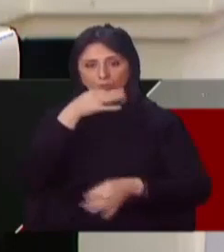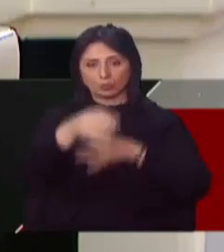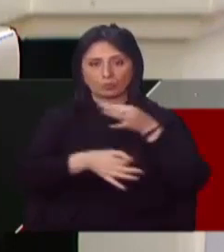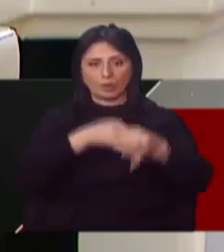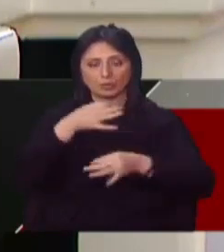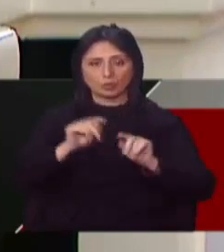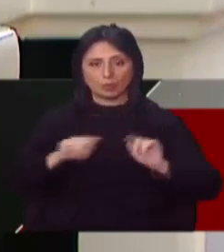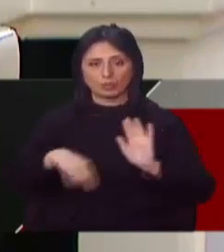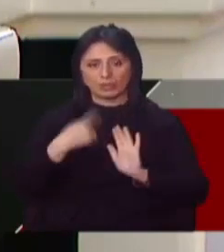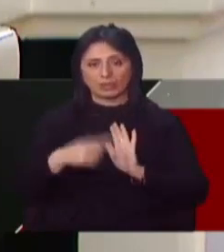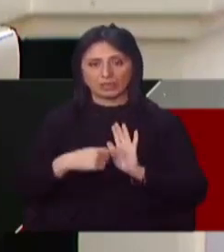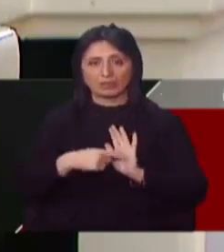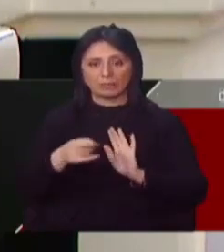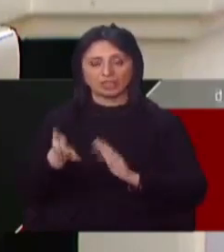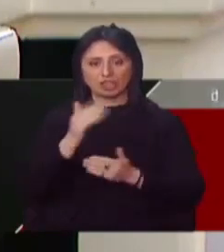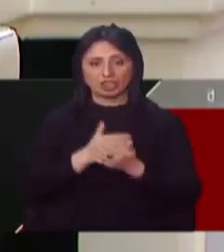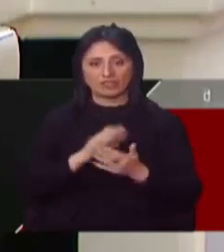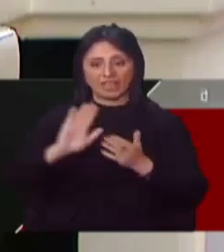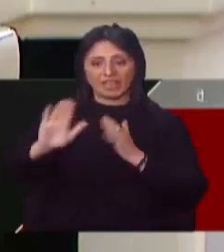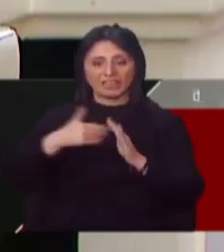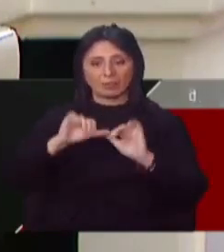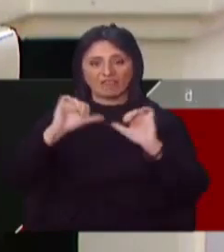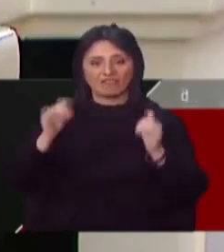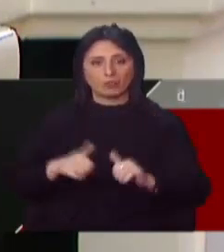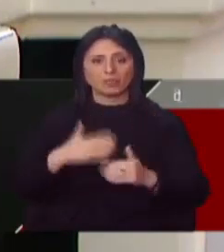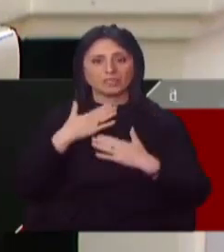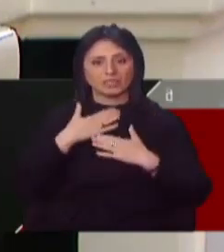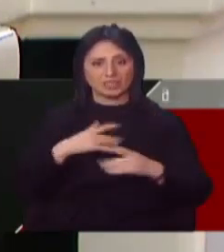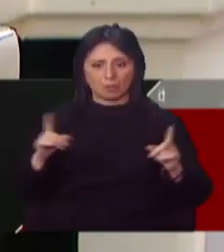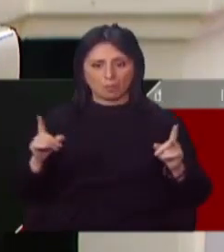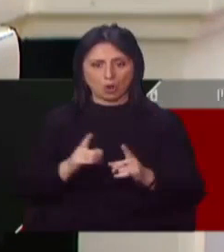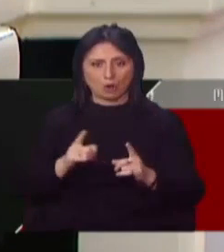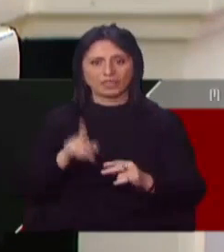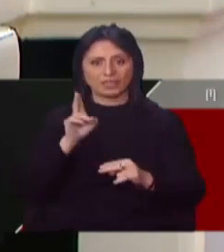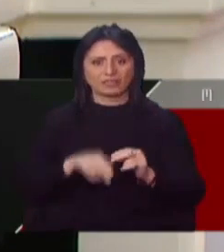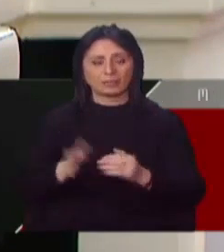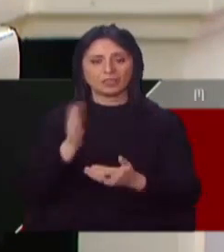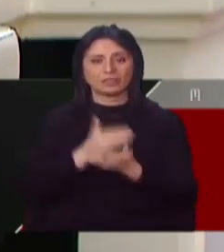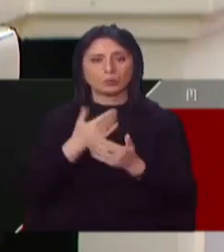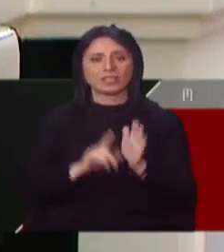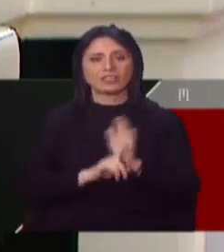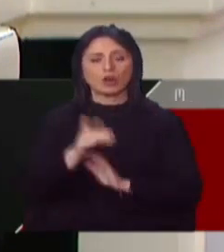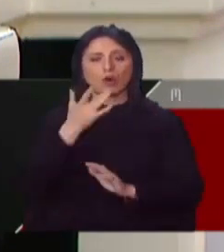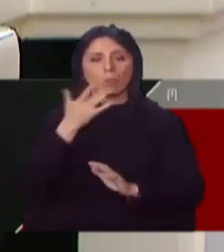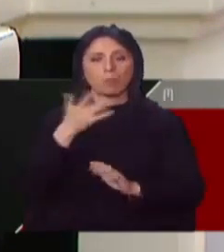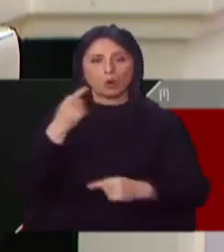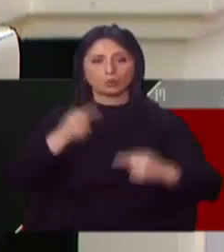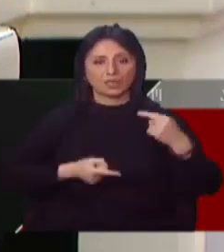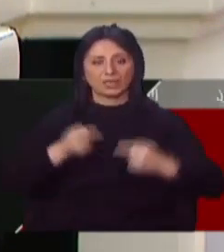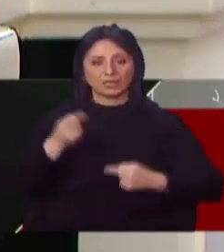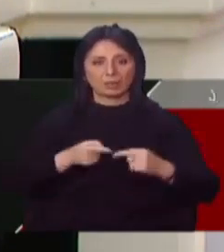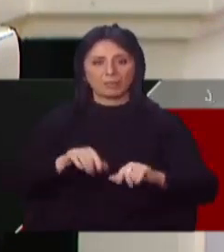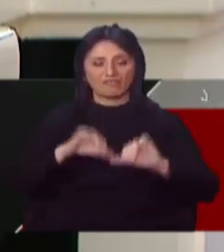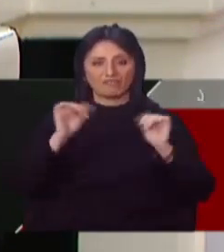suhebs opoziției, kitoeps, mașem de grați interpelații, spormat, romet, sakmod, mucliaris, dastrul de ba, mișem de cu gădeați, cu politicuri, debate, vida,